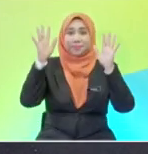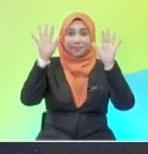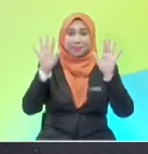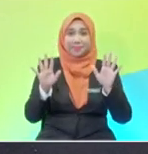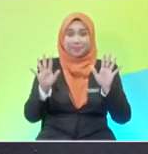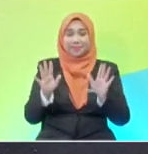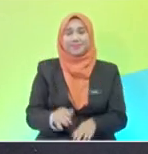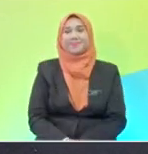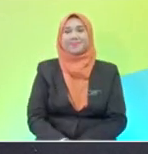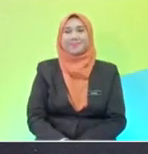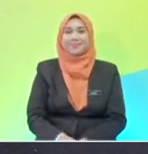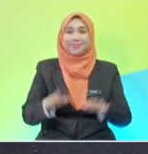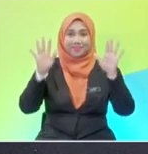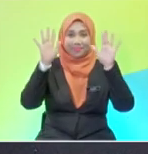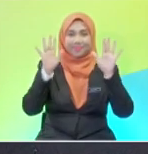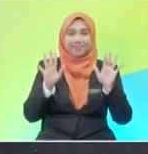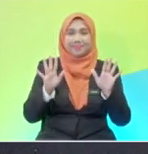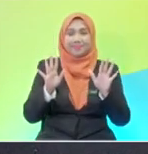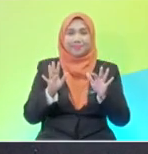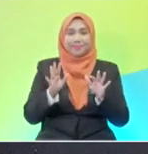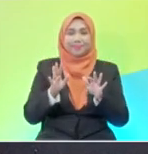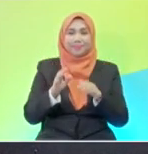untuk belajar tentang hujan